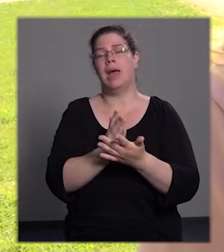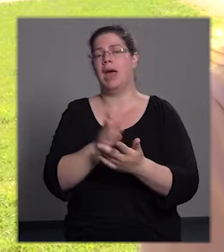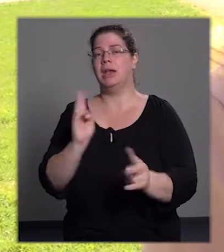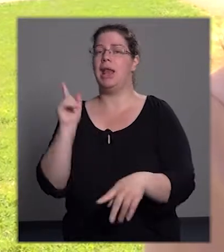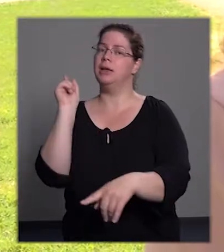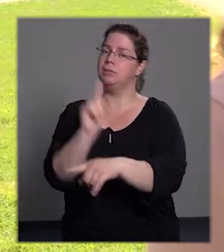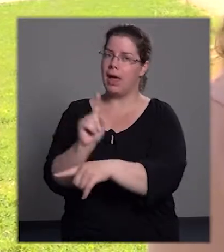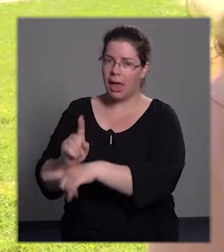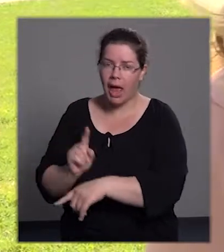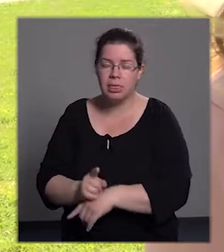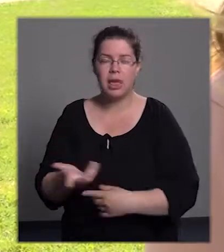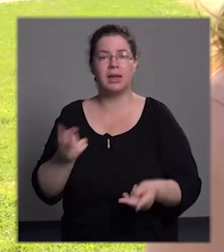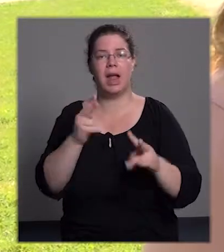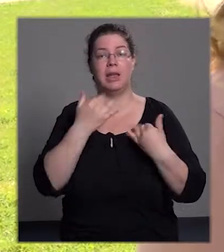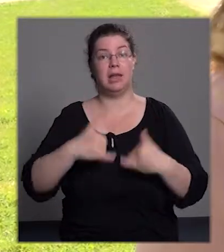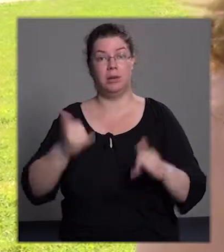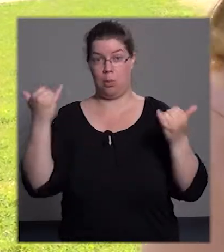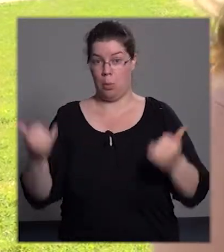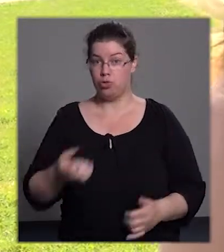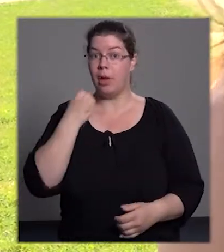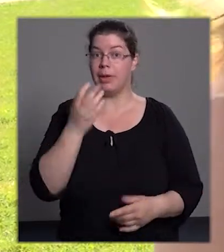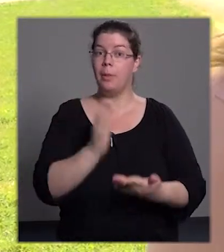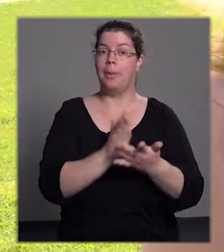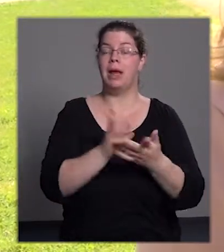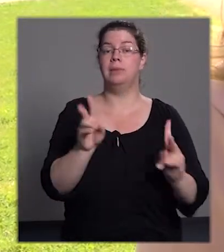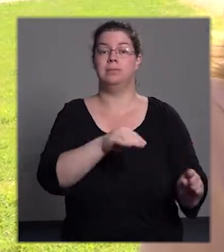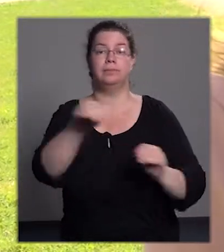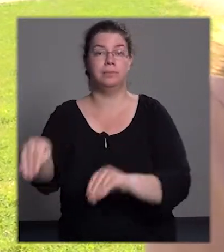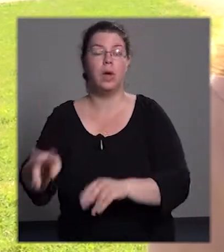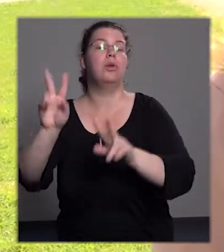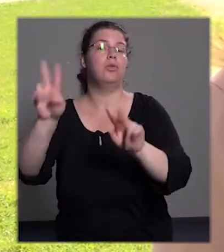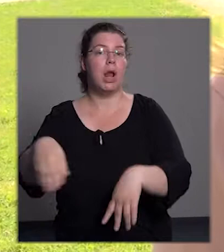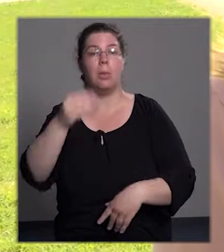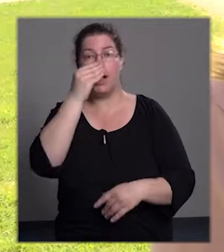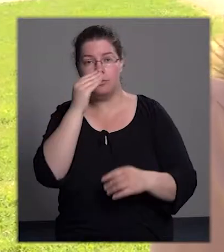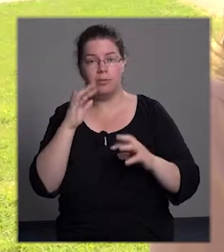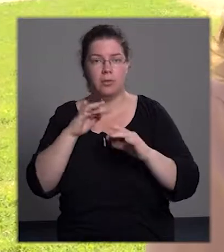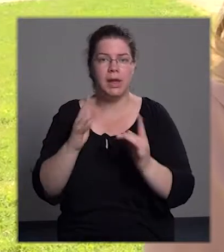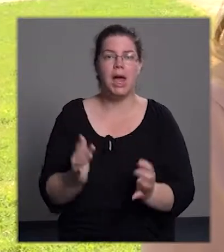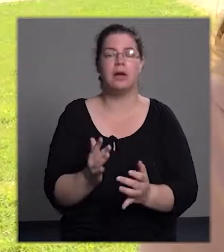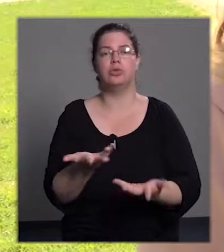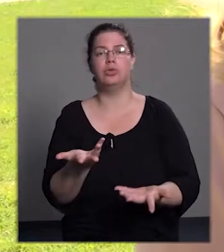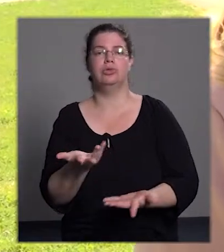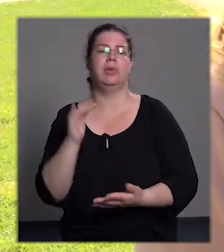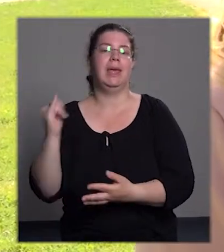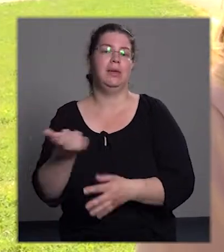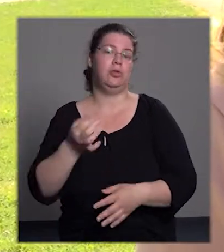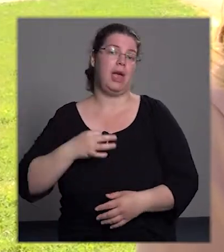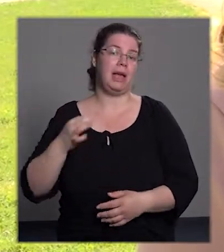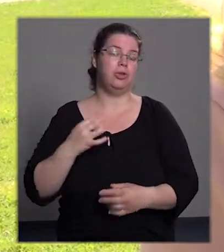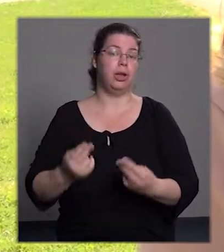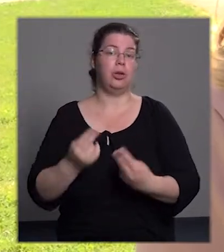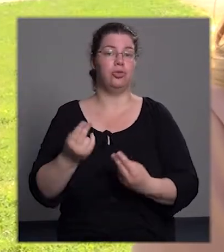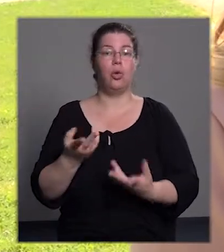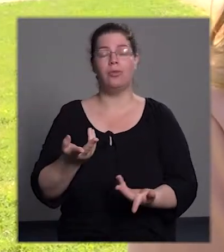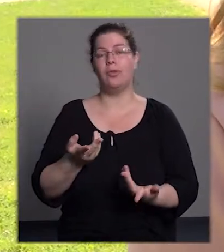kellett indítani, hogy most, amikor kiültetjük, valóban virágos, meg egy egészséges növény